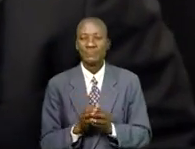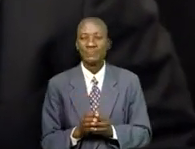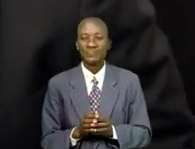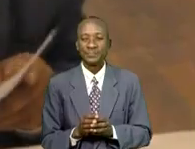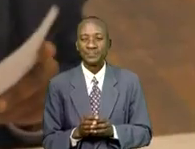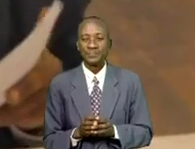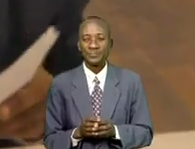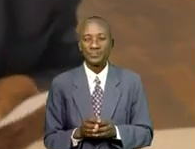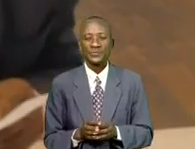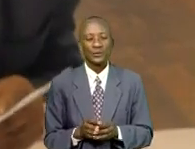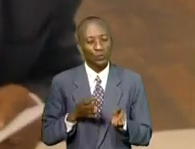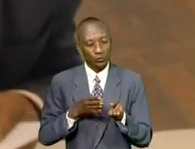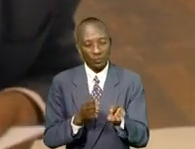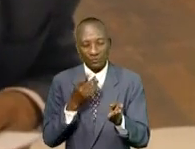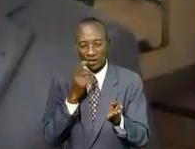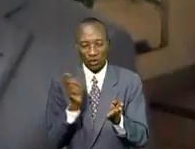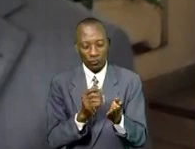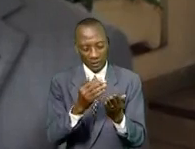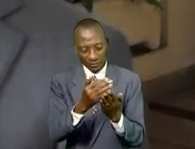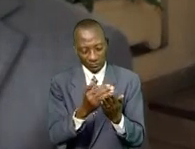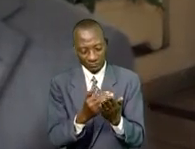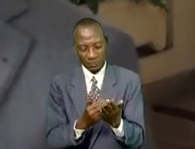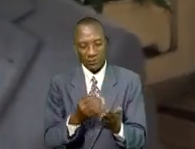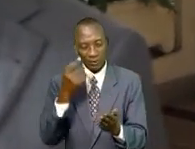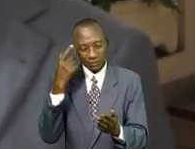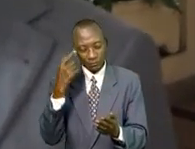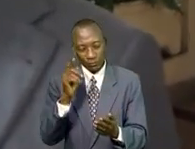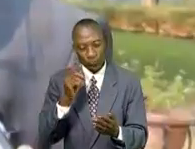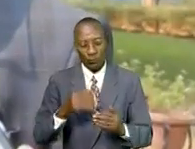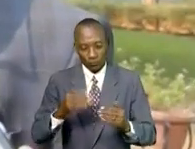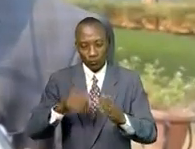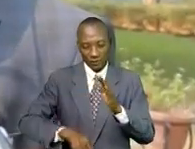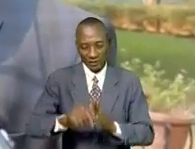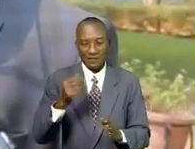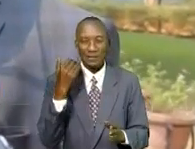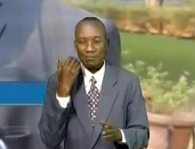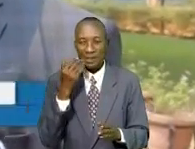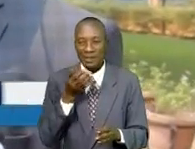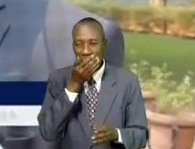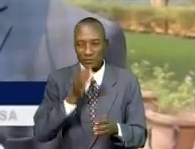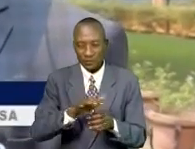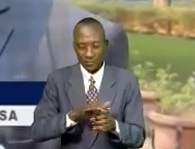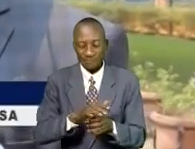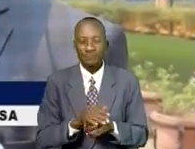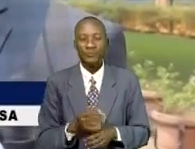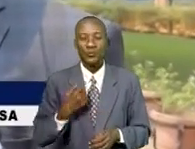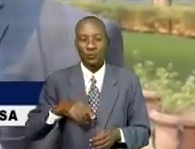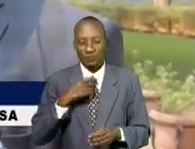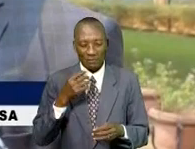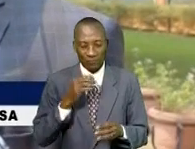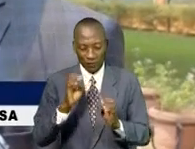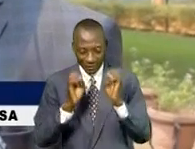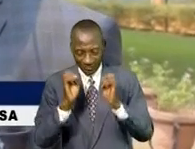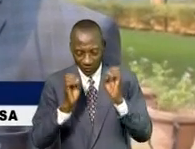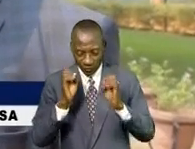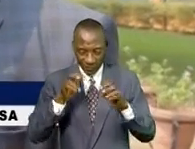le recommandations pour améliorer la riposte dans nos différents pays. Nous avons évalué d'abord la riposte et